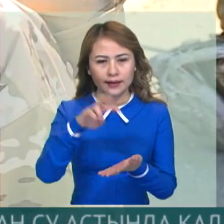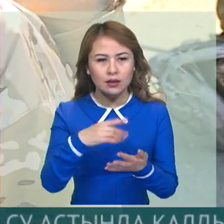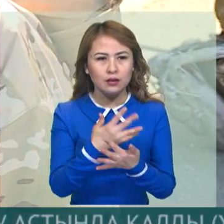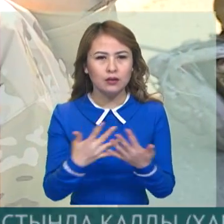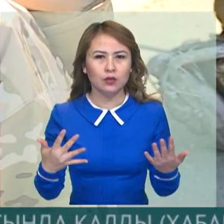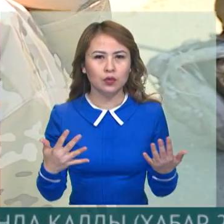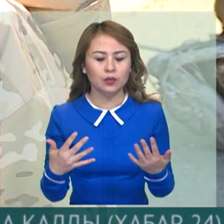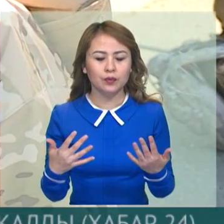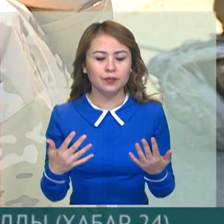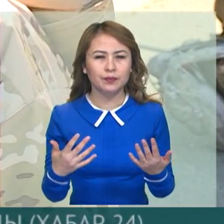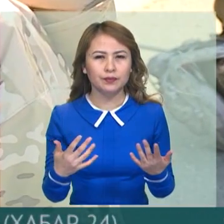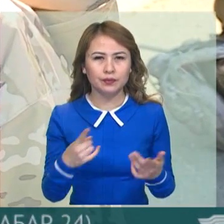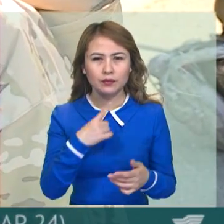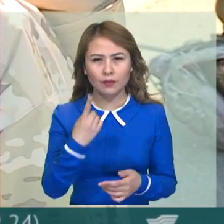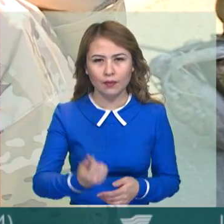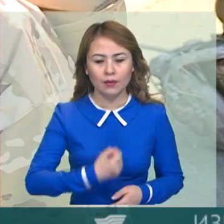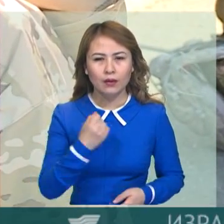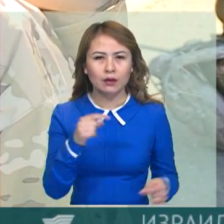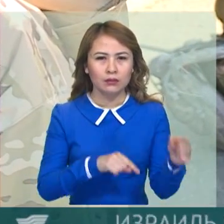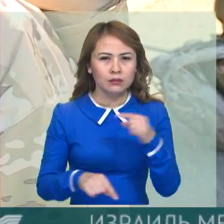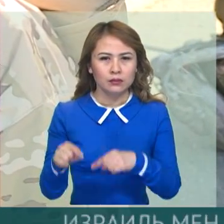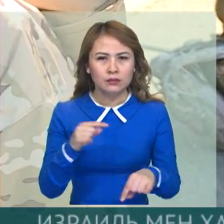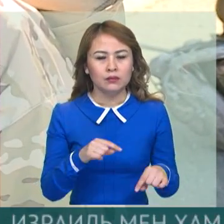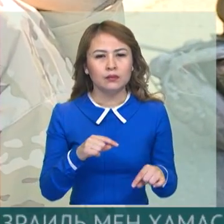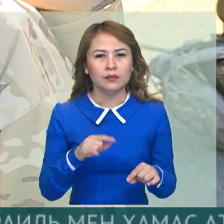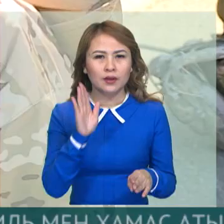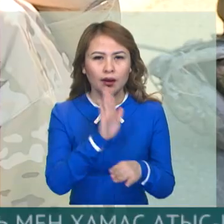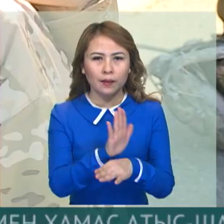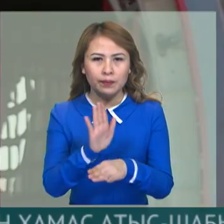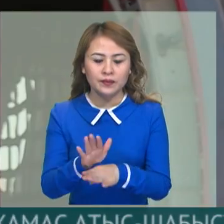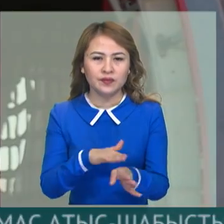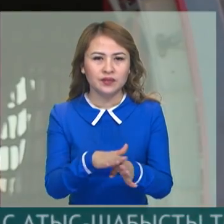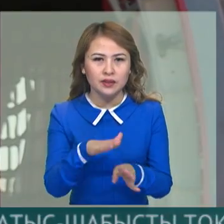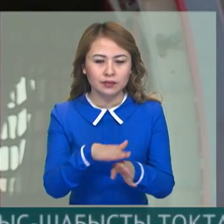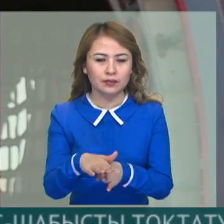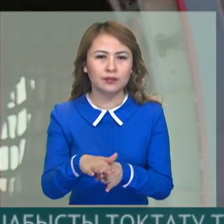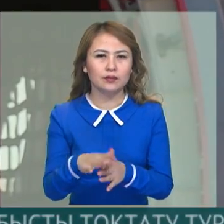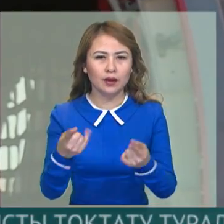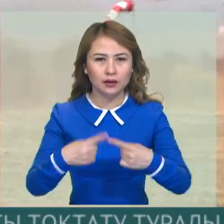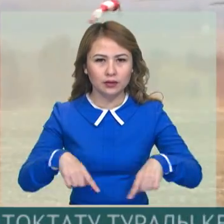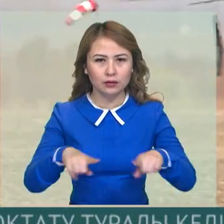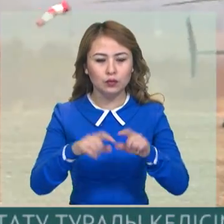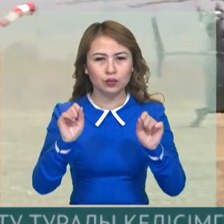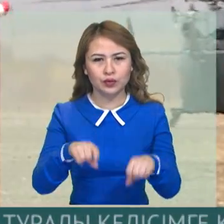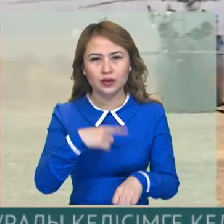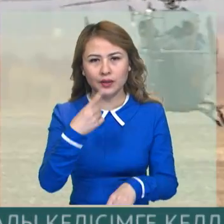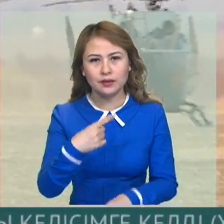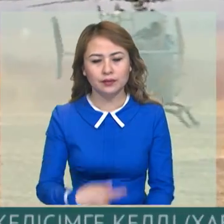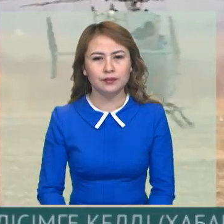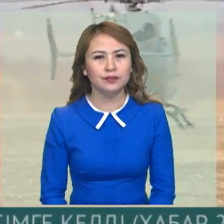кейінгі әскери қызметшілердің бірін-бірін түсініп, бірін-біріне қойылған тапсырмаларды орындауы, сонымен ұйымшылдықтарын айтсақ болады.